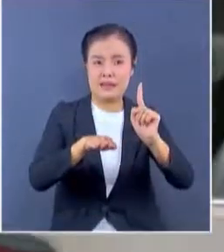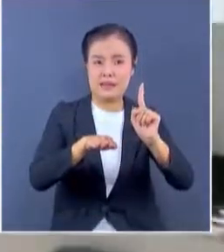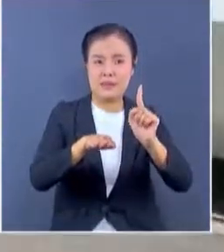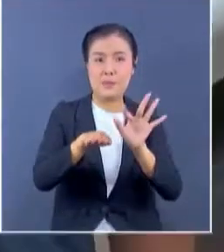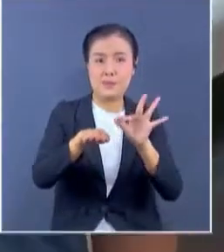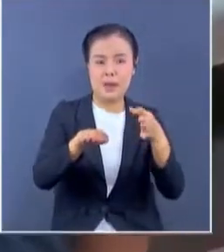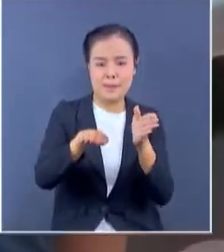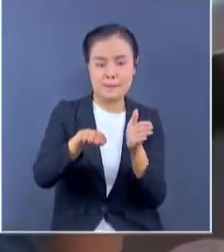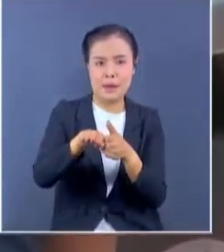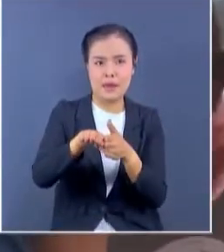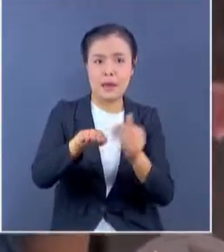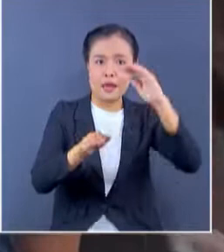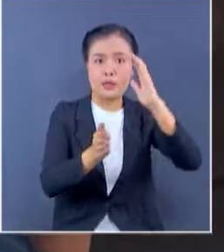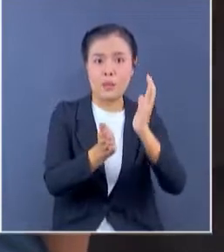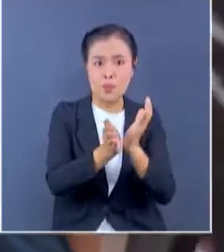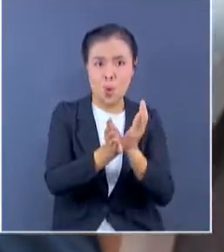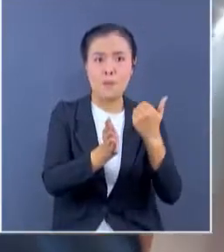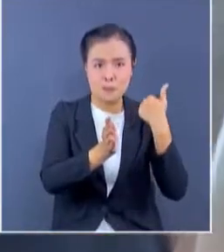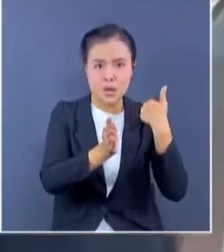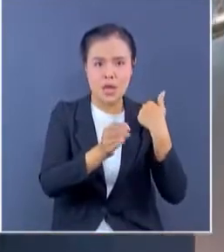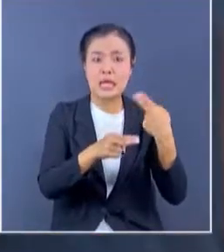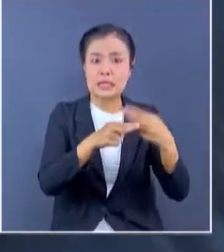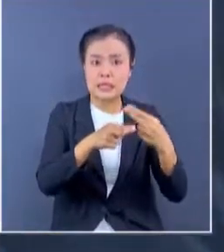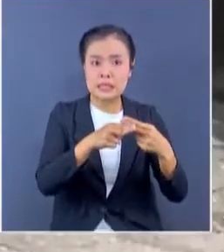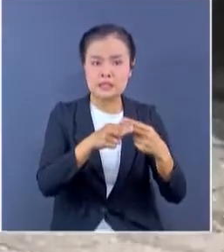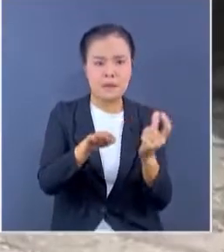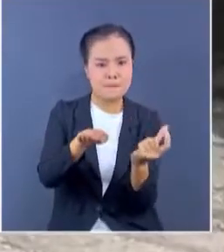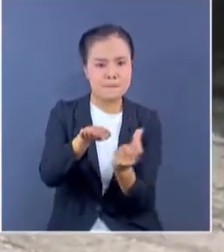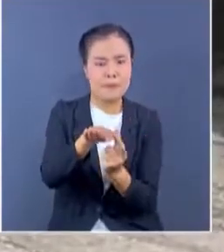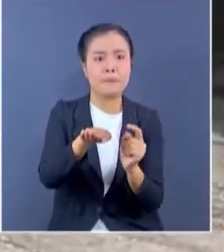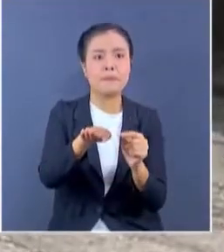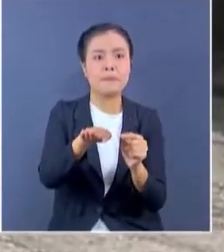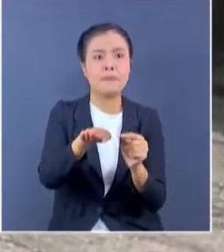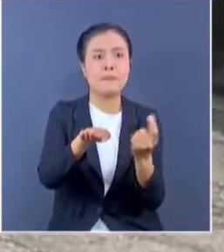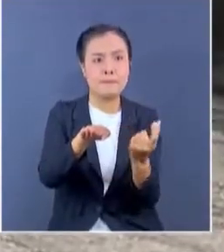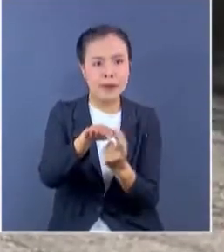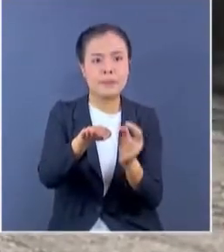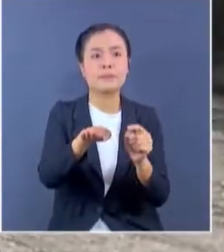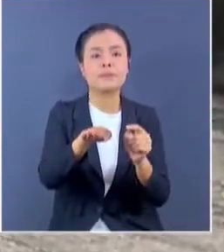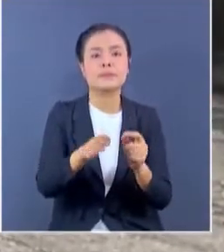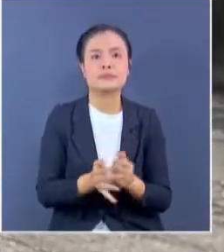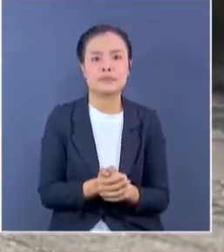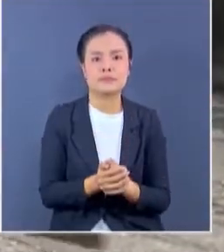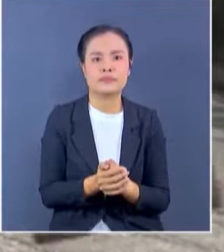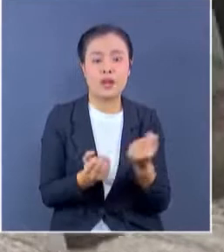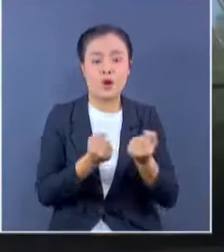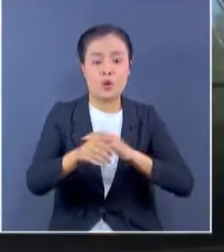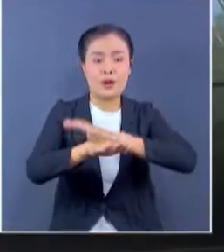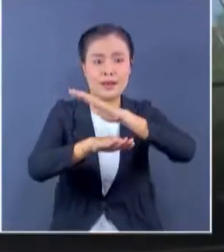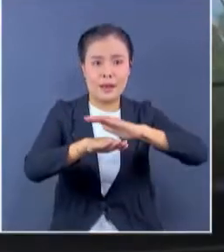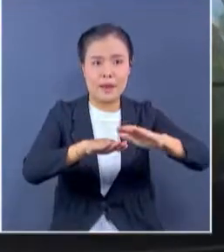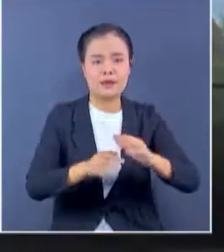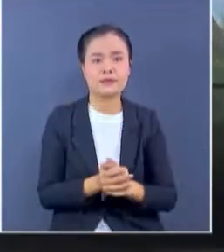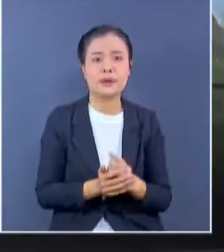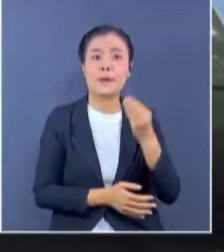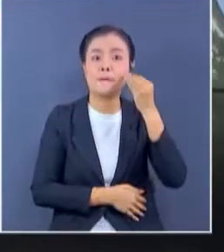กอร์ของตำรวจสังกัด1ติดอยู่ด้วย ติดชื่อสังกัดเหรอ ติดชื่อสังกัดอยู่บนรถคันนั้นเลยนะครับ อันนี้อยู่บนรถกระบะส่ว